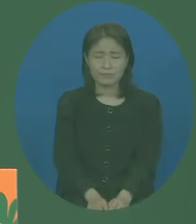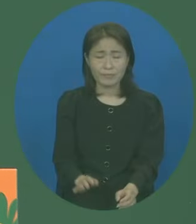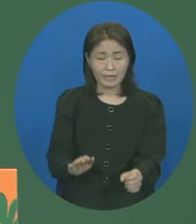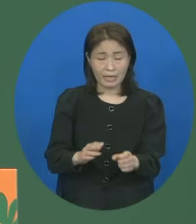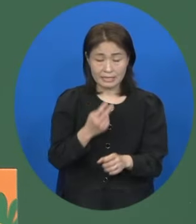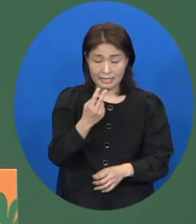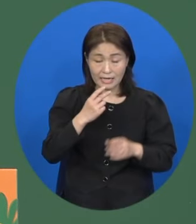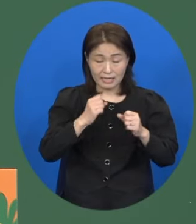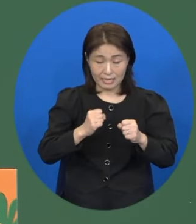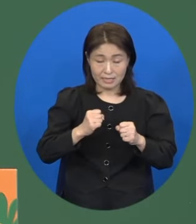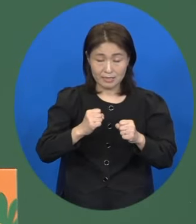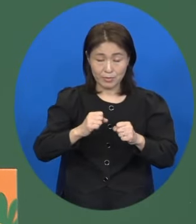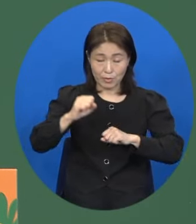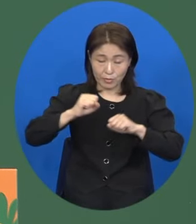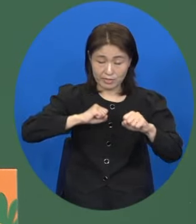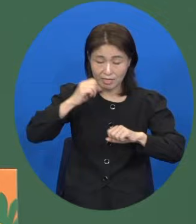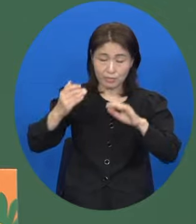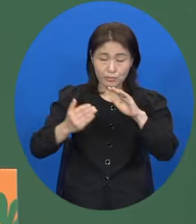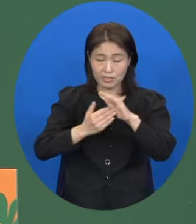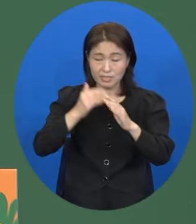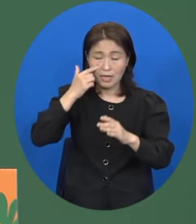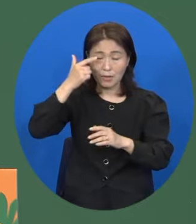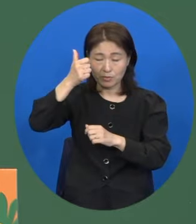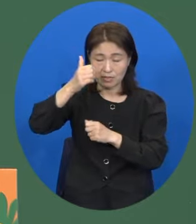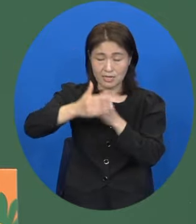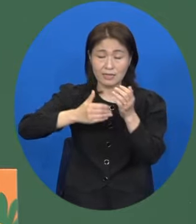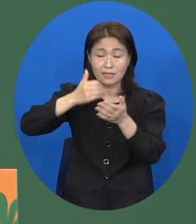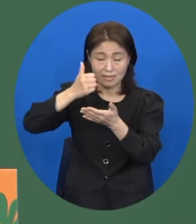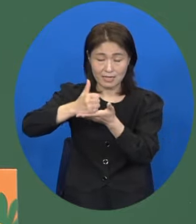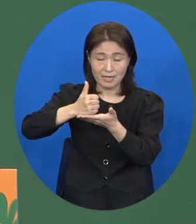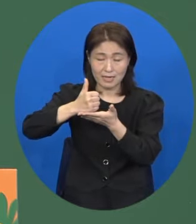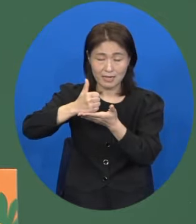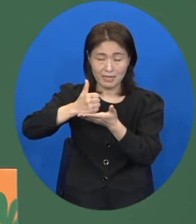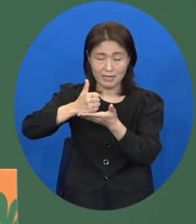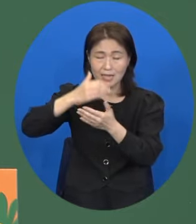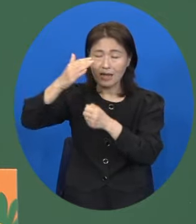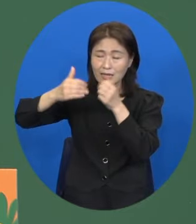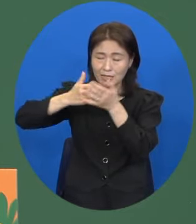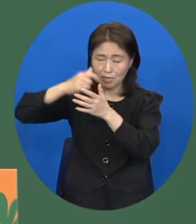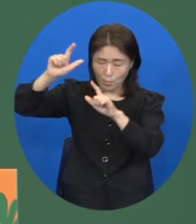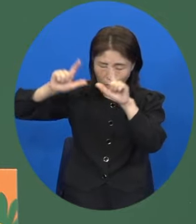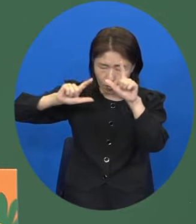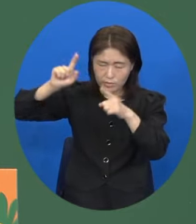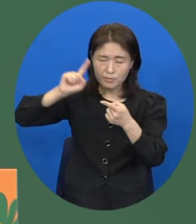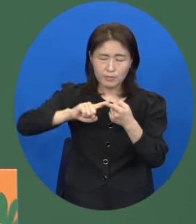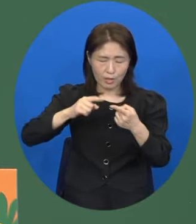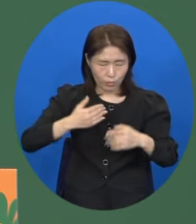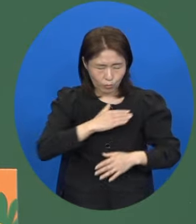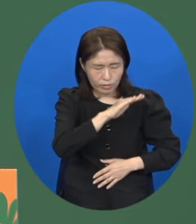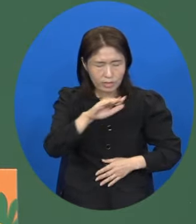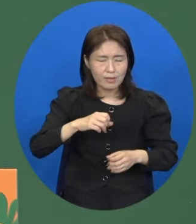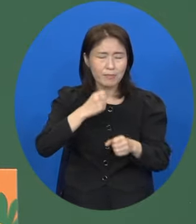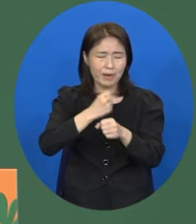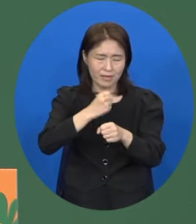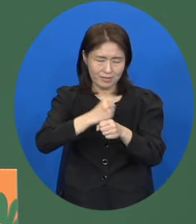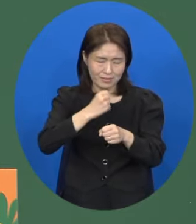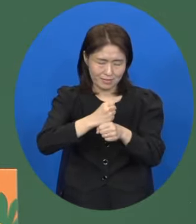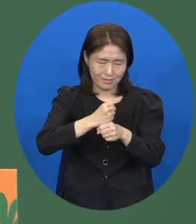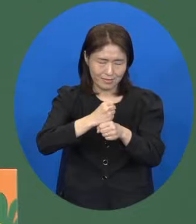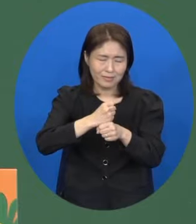살아계시며 역사하시는 아버지 하나님, 당신께서 우리를 당신의 형상으로 창조하셨음을 믿음으로